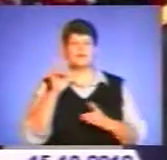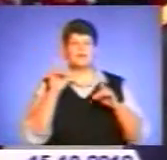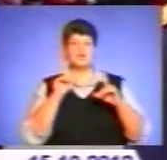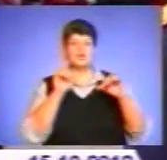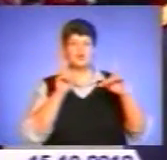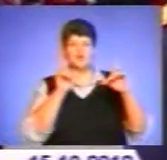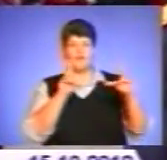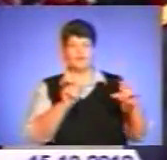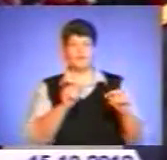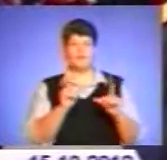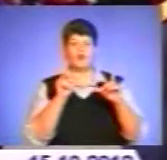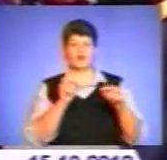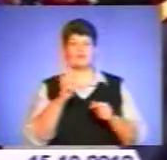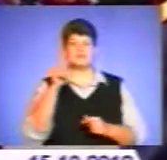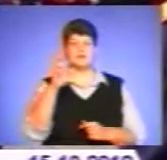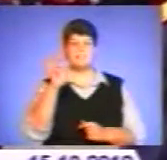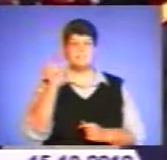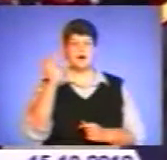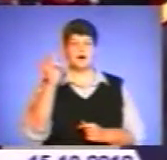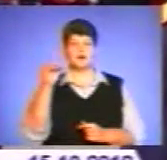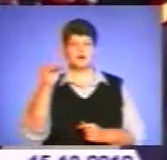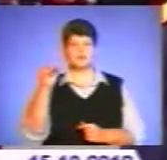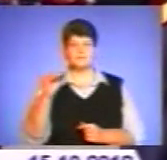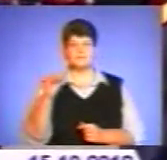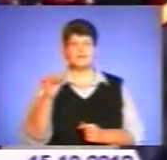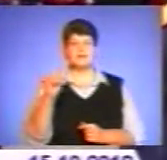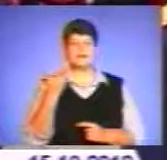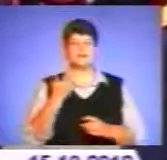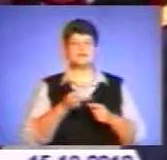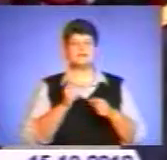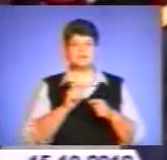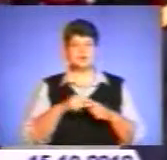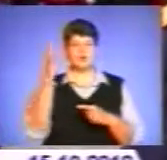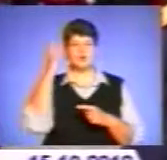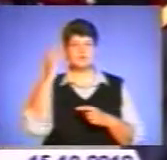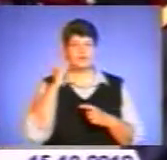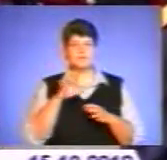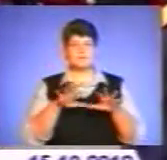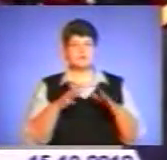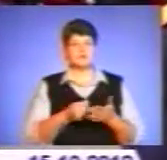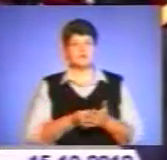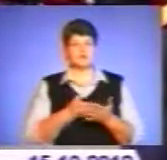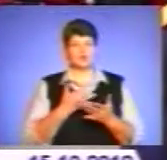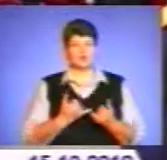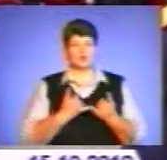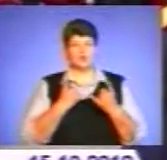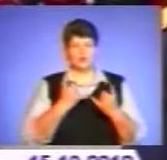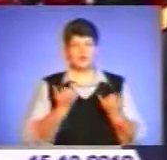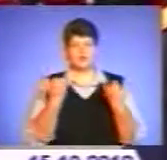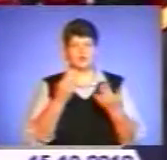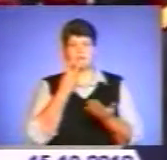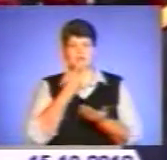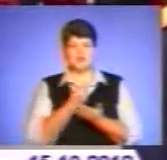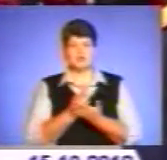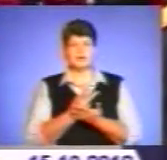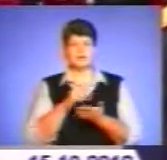на Збараж зборів. І, власне кажучи, козаки дуже це місце цінують, шанують. Значить, і, як самі бачите, сьогодні є представники зі